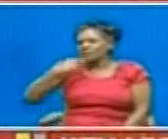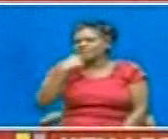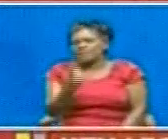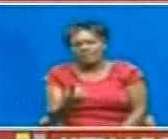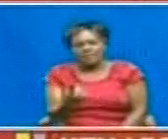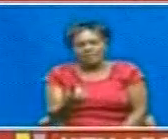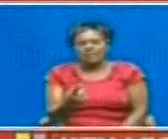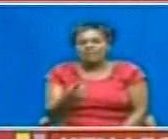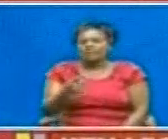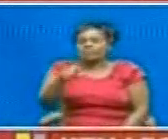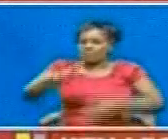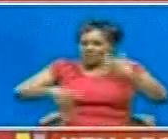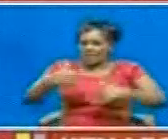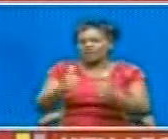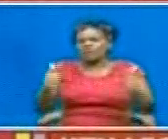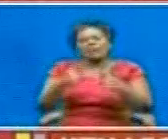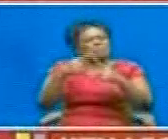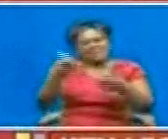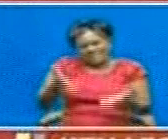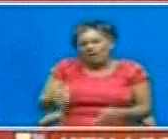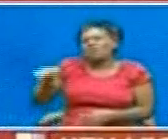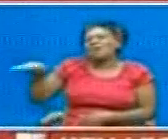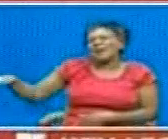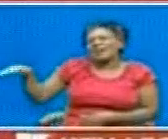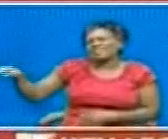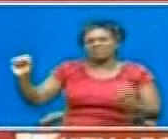anasema wanacheza vizuri lakini bado ni mapema sana.